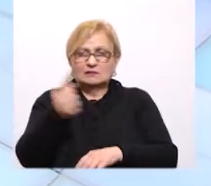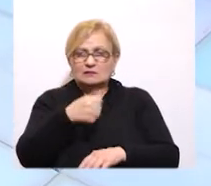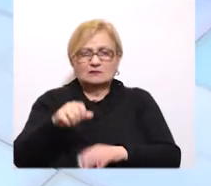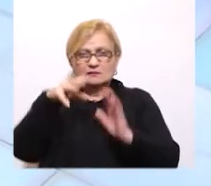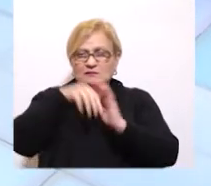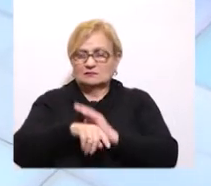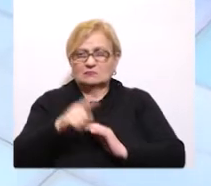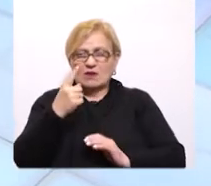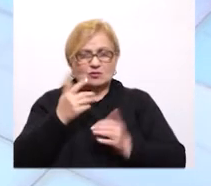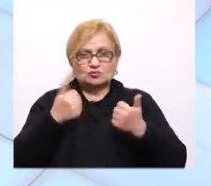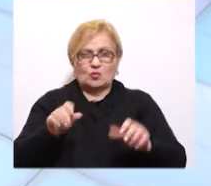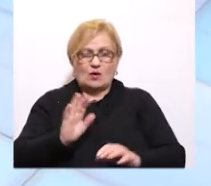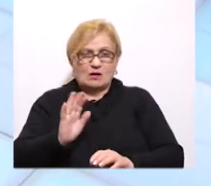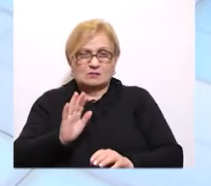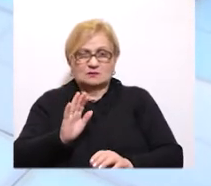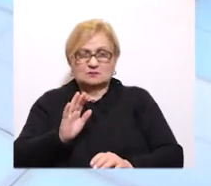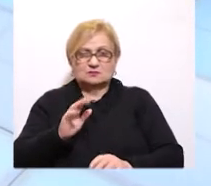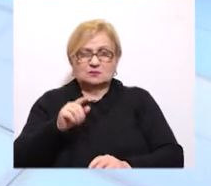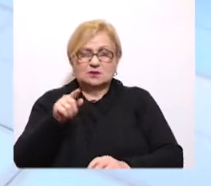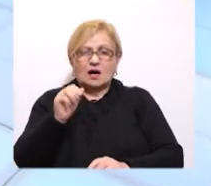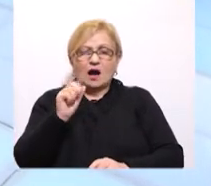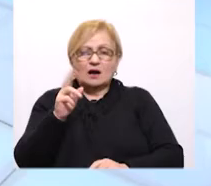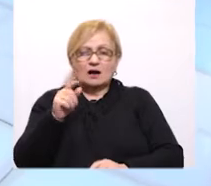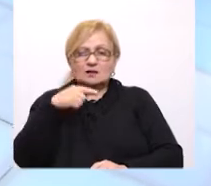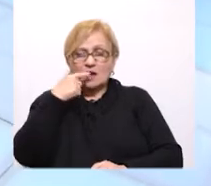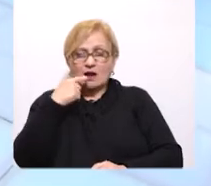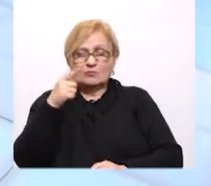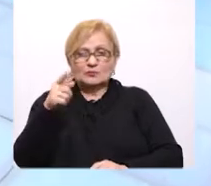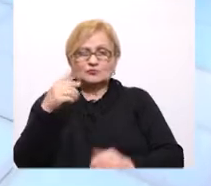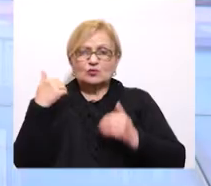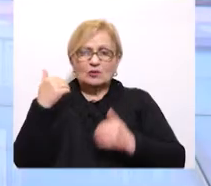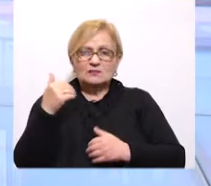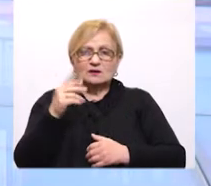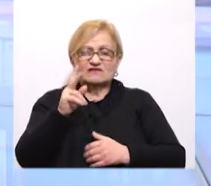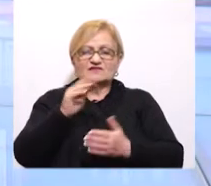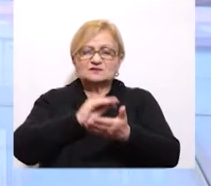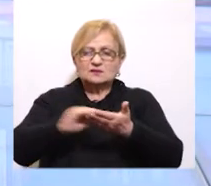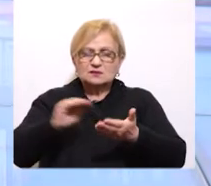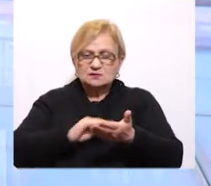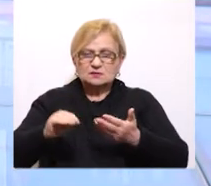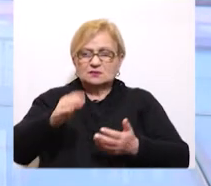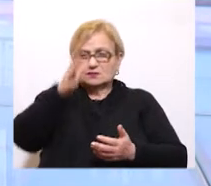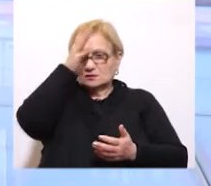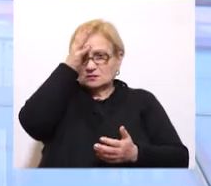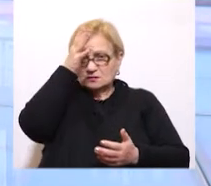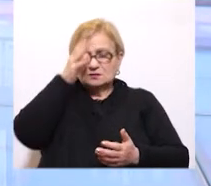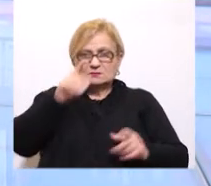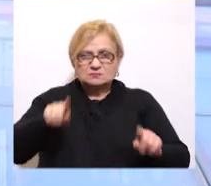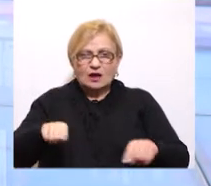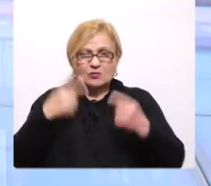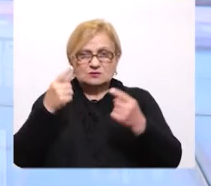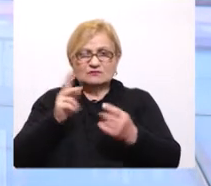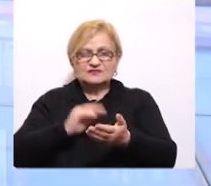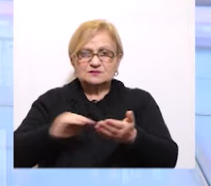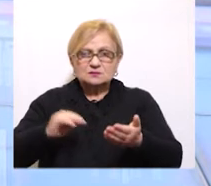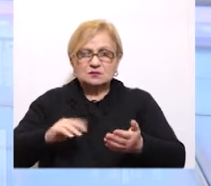ქნევაში არ გამოიცდება. აკაკი გმირობად მიიჩნევს მწიგნიერების, ლიტერატურის